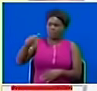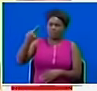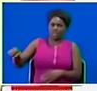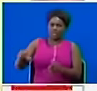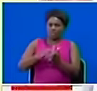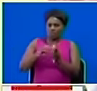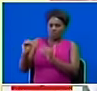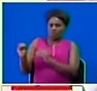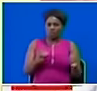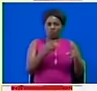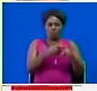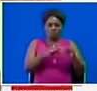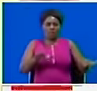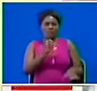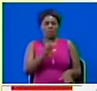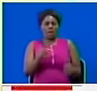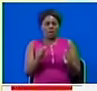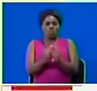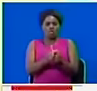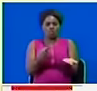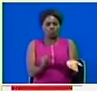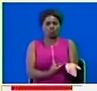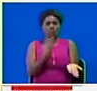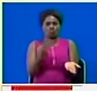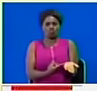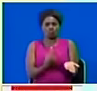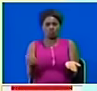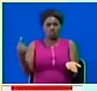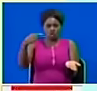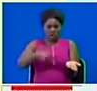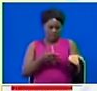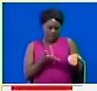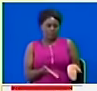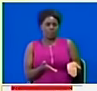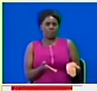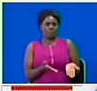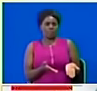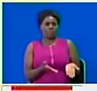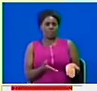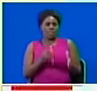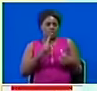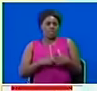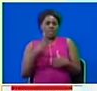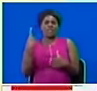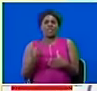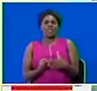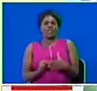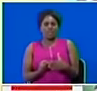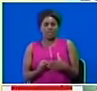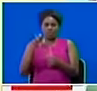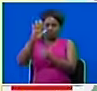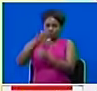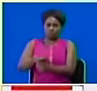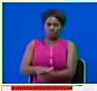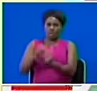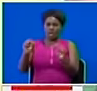Walitolewa kule walikuwa naishi na wazungu. Wakaletwa ngambo hii. Alafu ile dhuluma wali